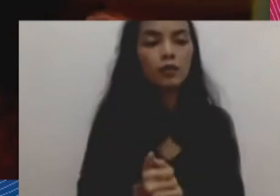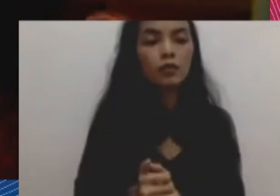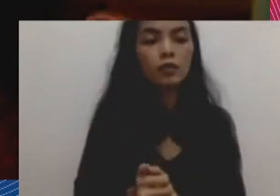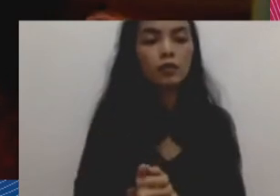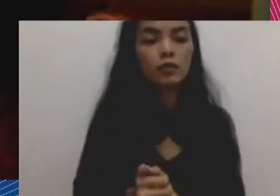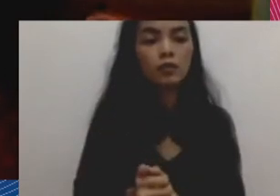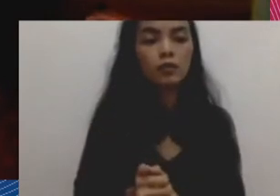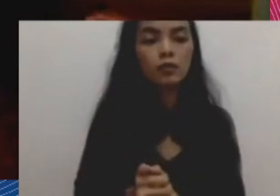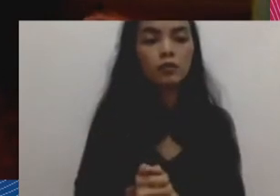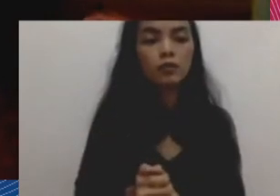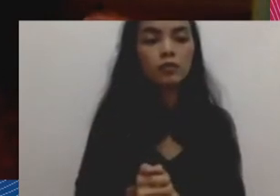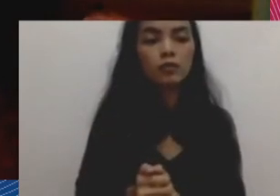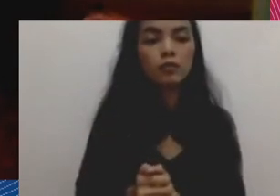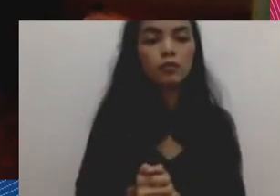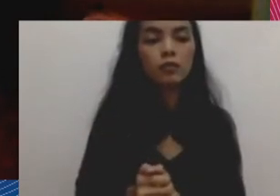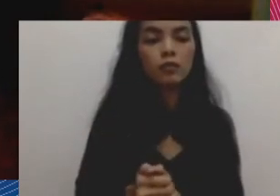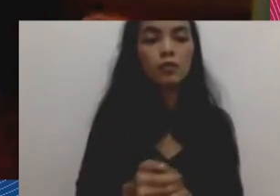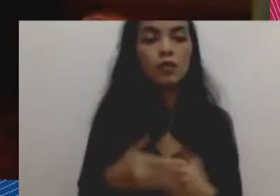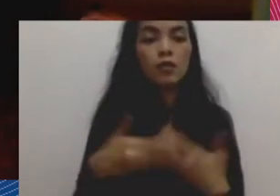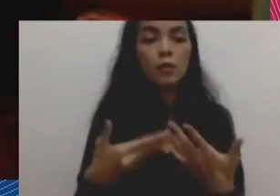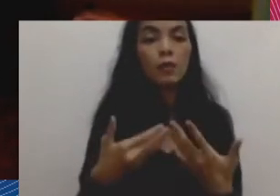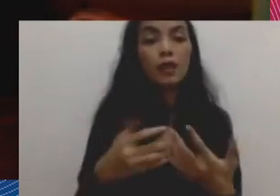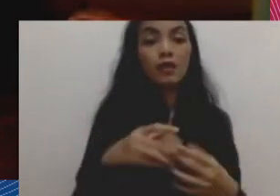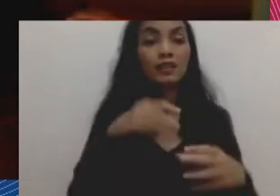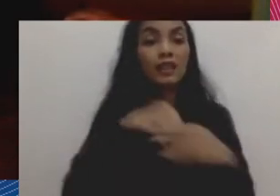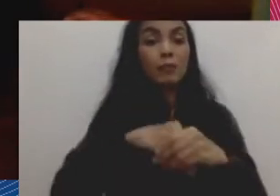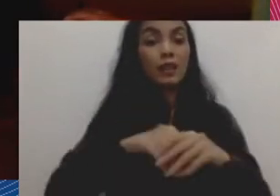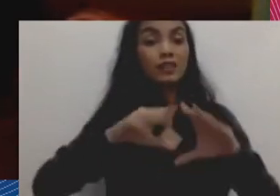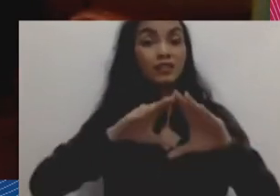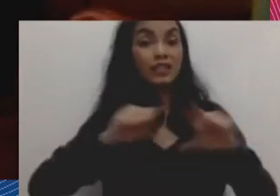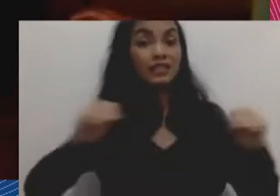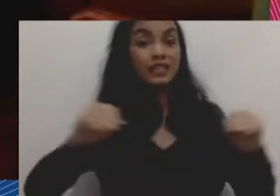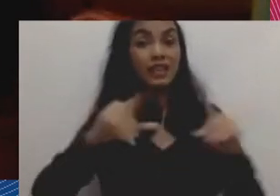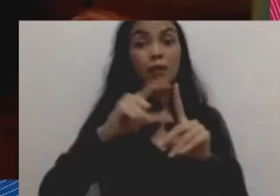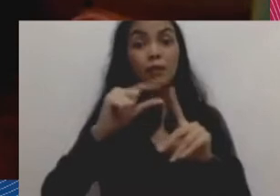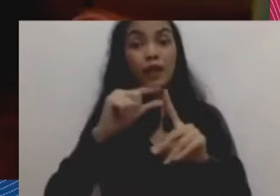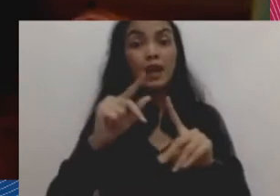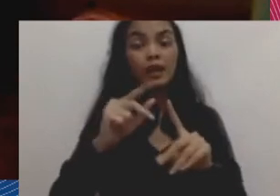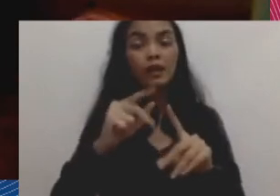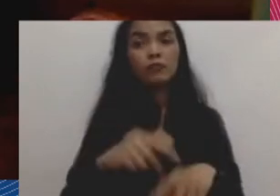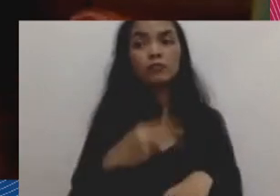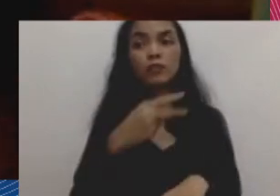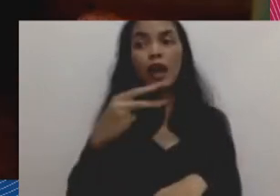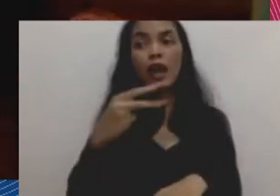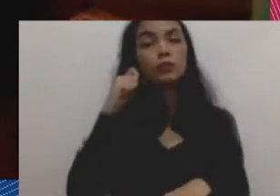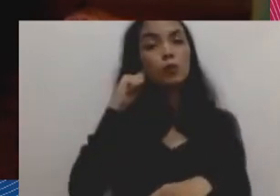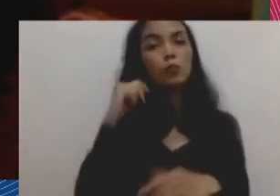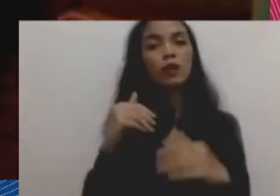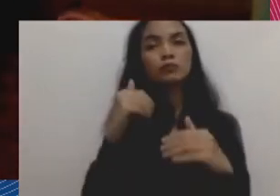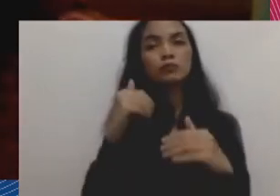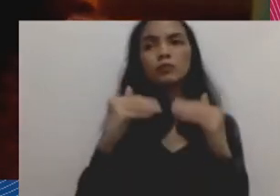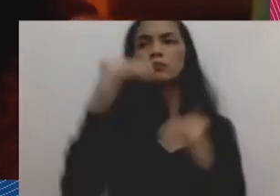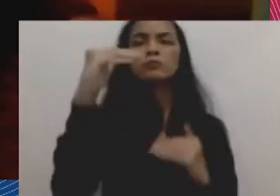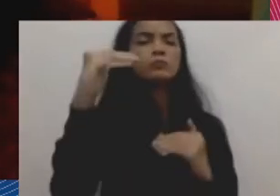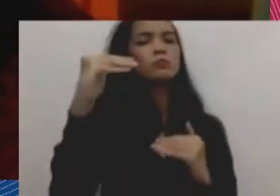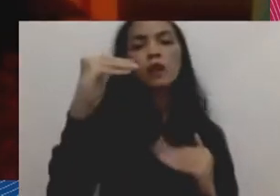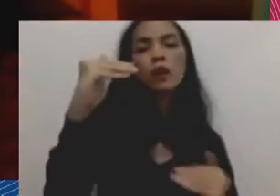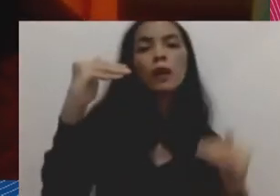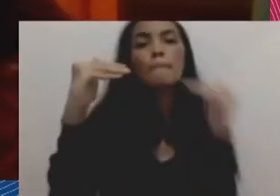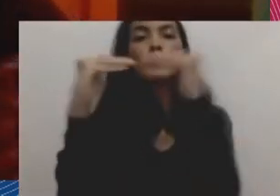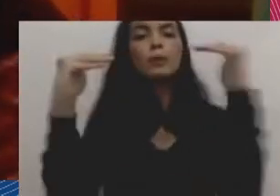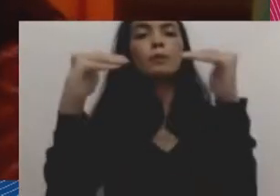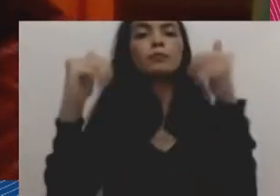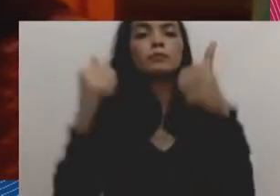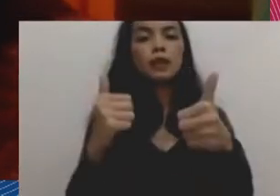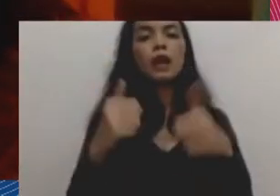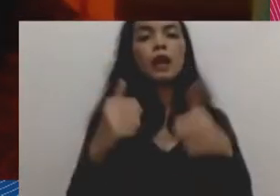membawa keadilan yang lebih baik bagi perempuan gitu loh. Nah ini jadi ada perjuangan berikutnya menurut saya, bagaimana itu